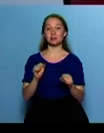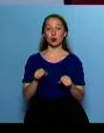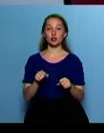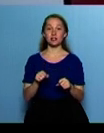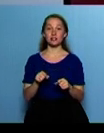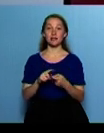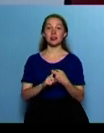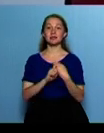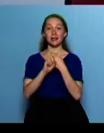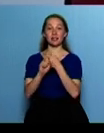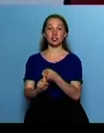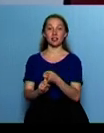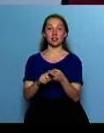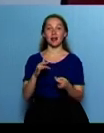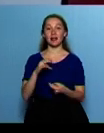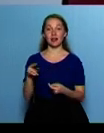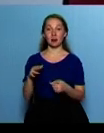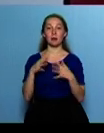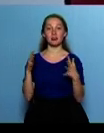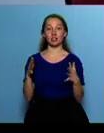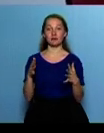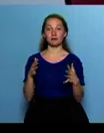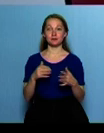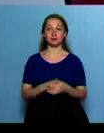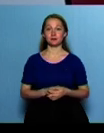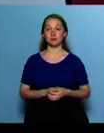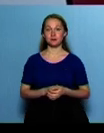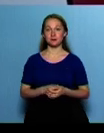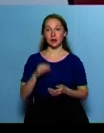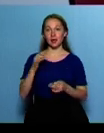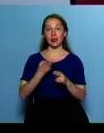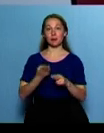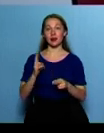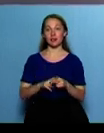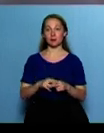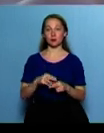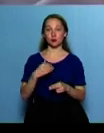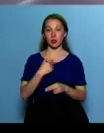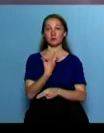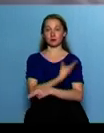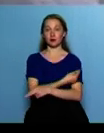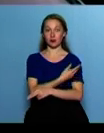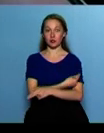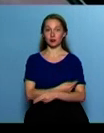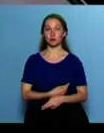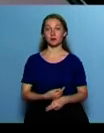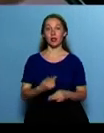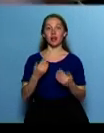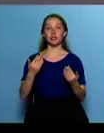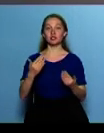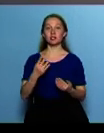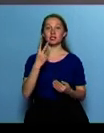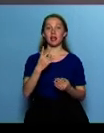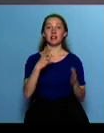возможность заражения вирусом гриппа большая. Поэтому я прививаюсь. В этом году в составе вакцины два штамма